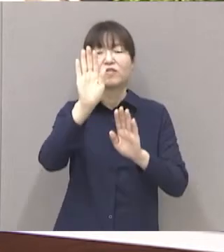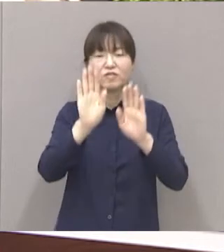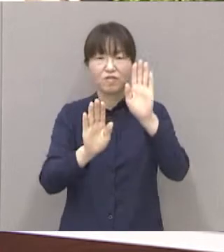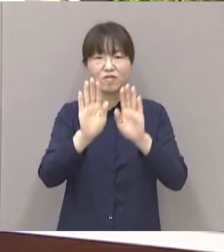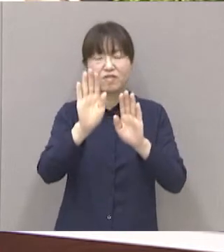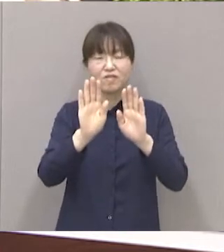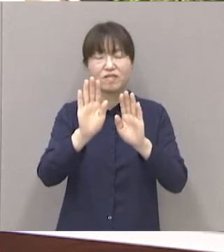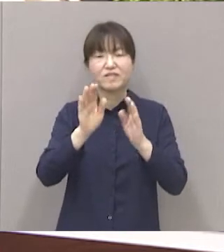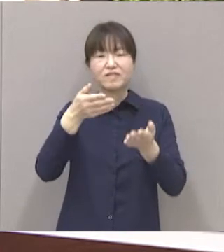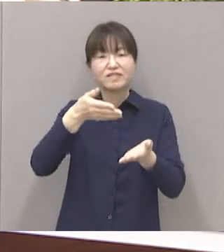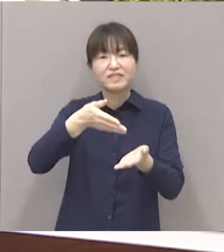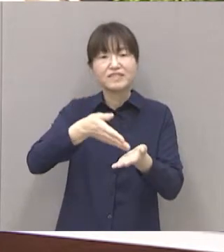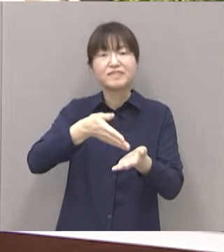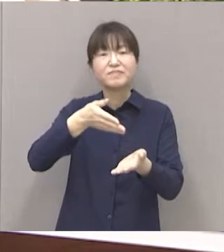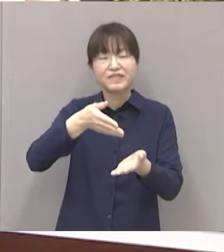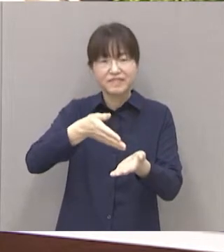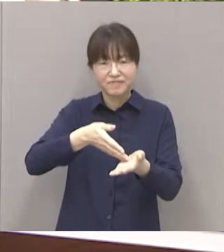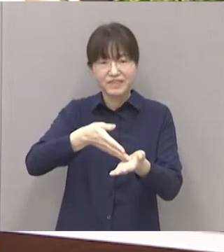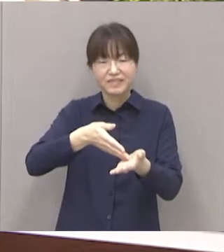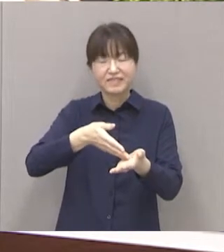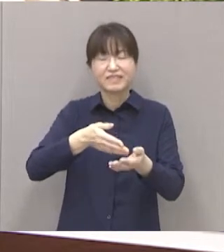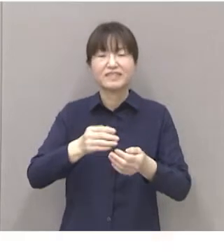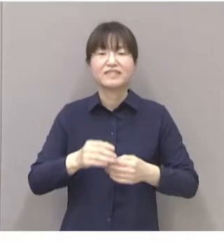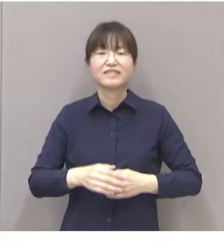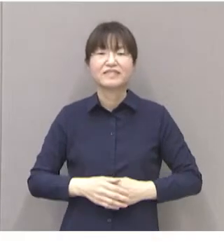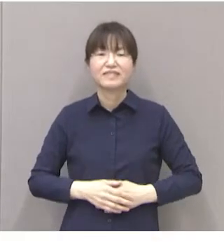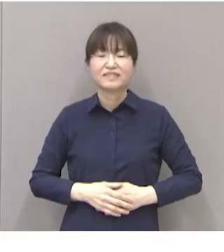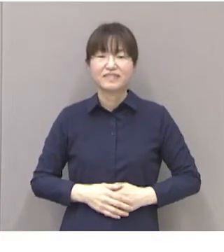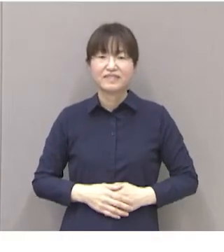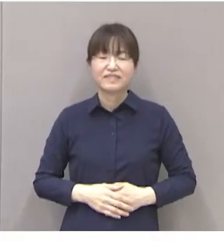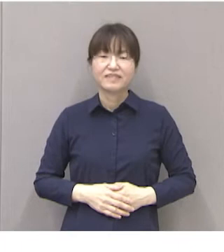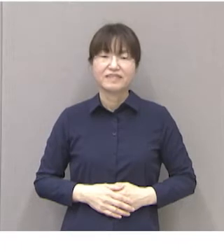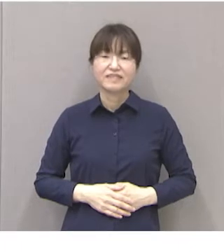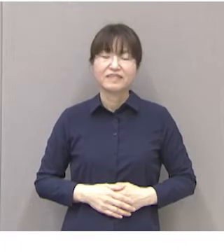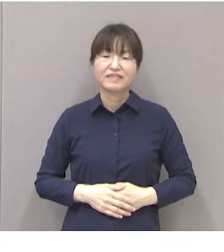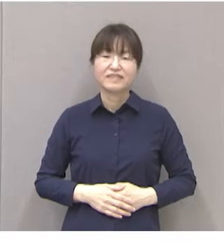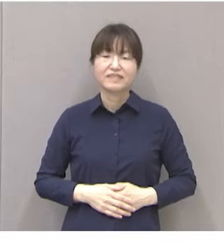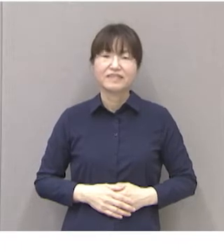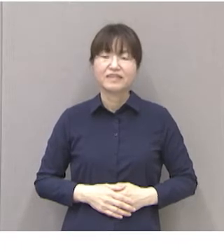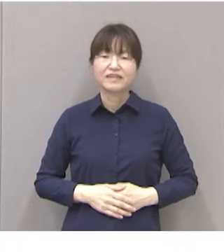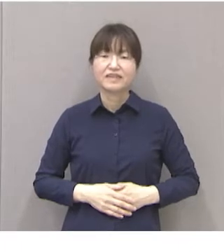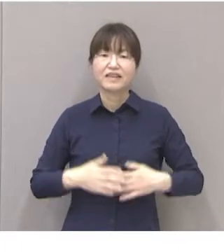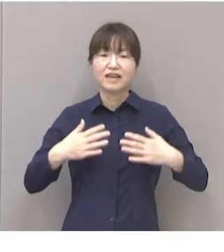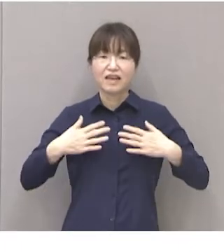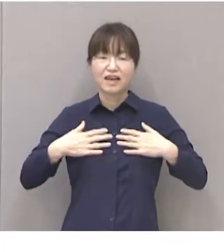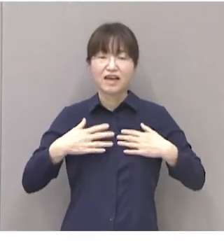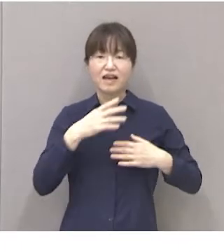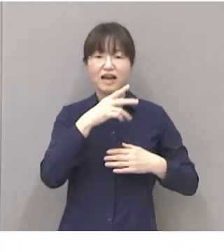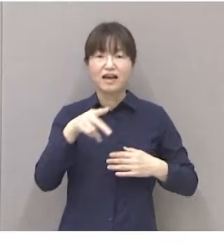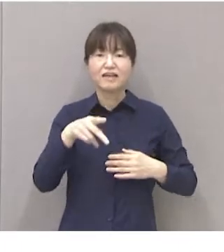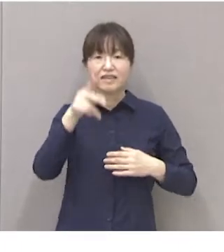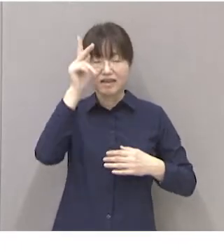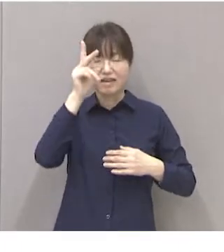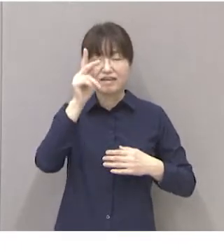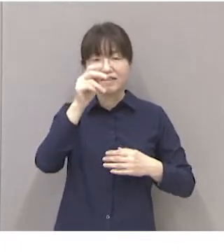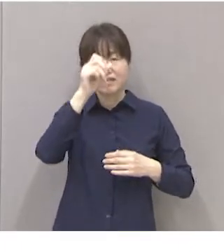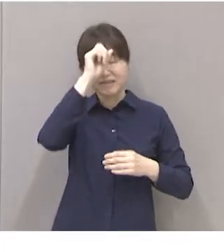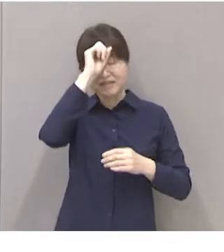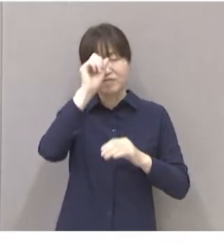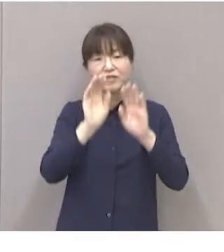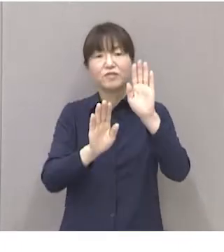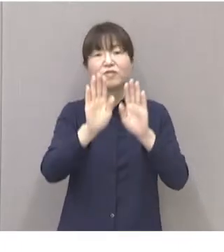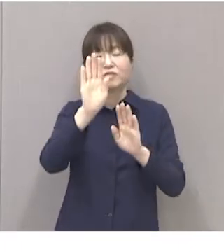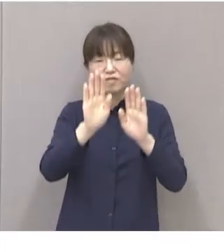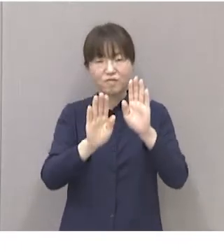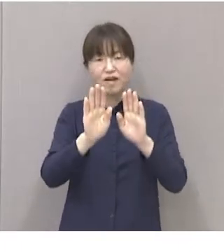ちょっとあの皆さんにお話しした高と思うんですけどもやはりあの範囲の元ですのでまあ